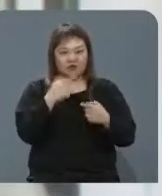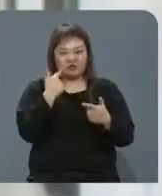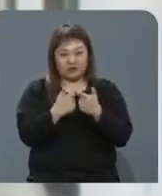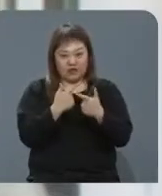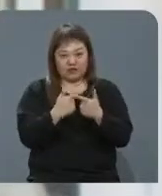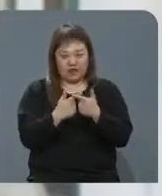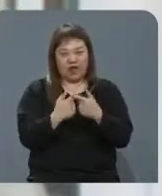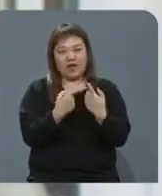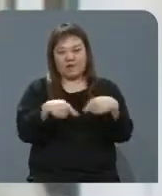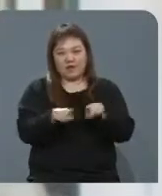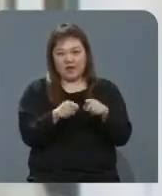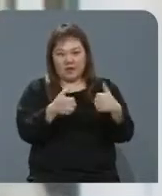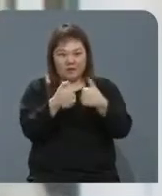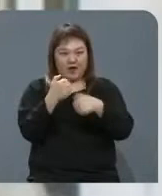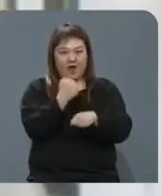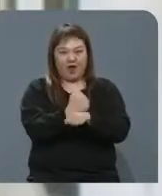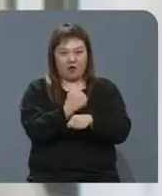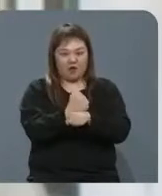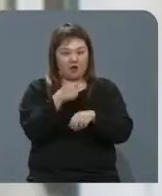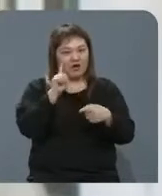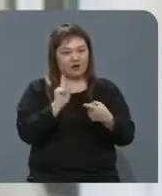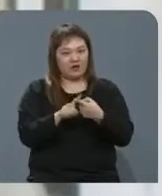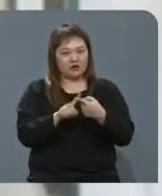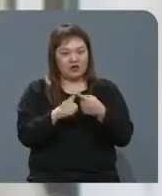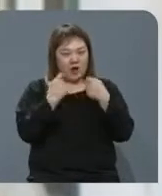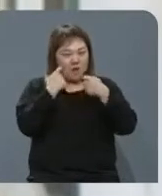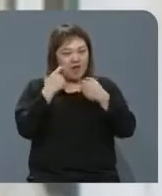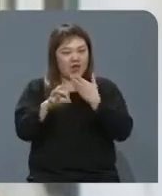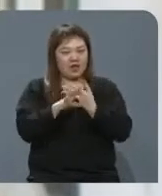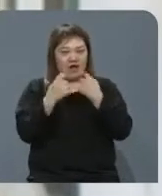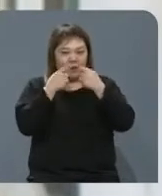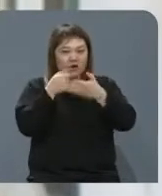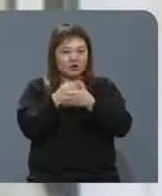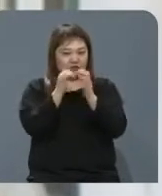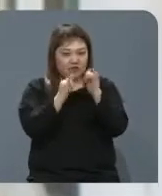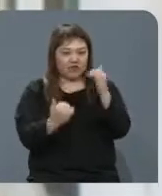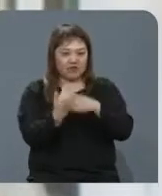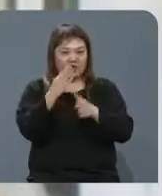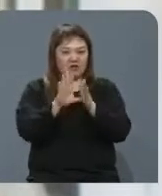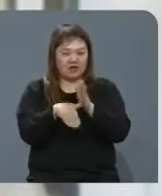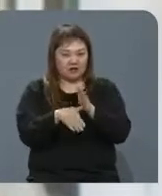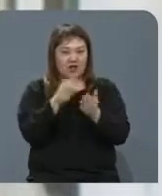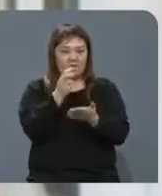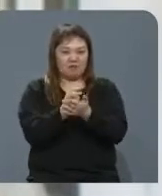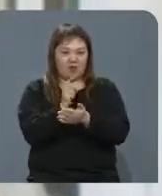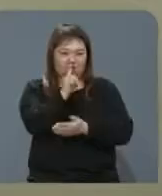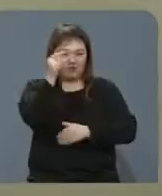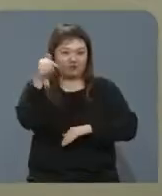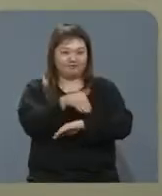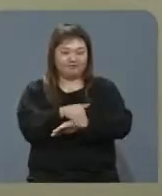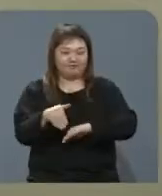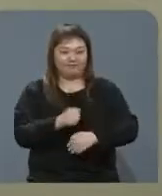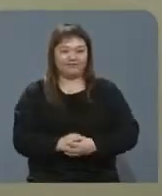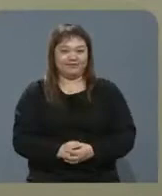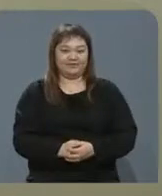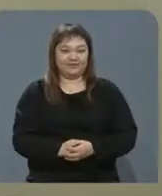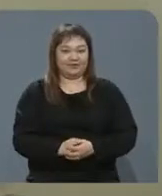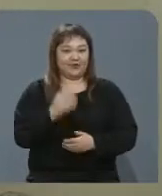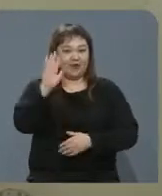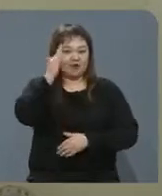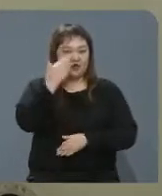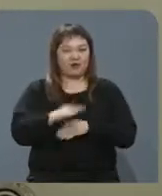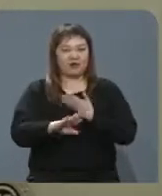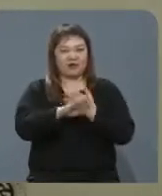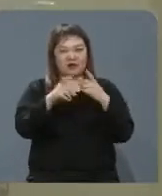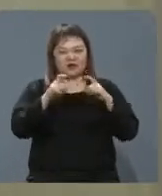보건소 협의하고 이분으로 인해가 제주도에서 확진자가 발생되게 되면 구상권 청구도 적극 검토하겠습니다. 최근 다른